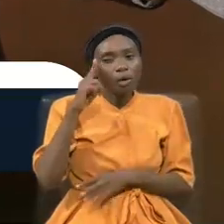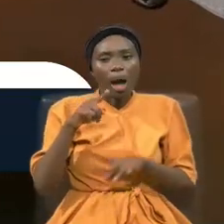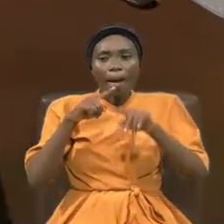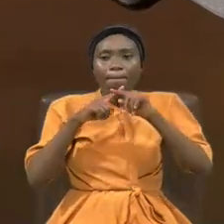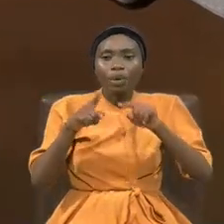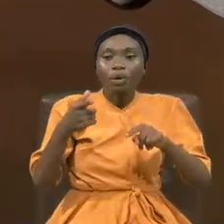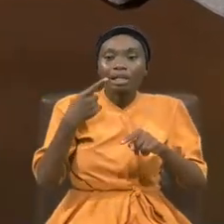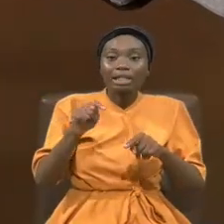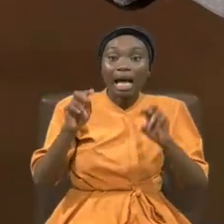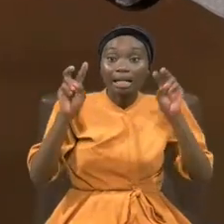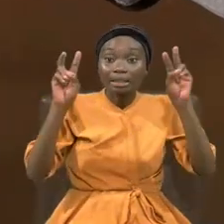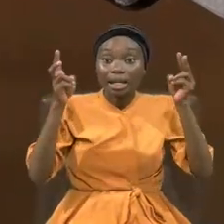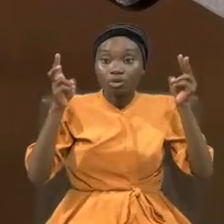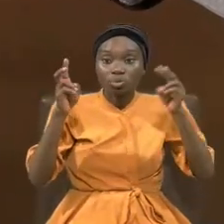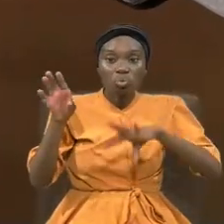distinguer.